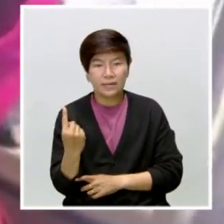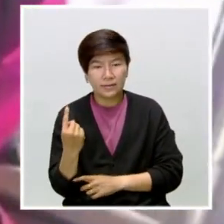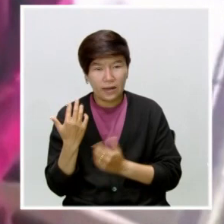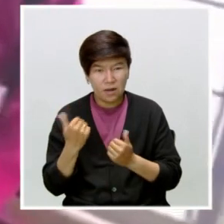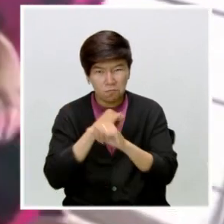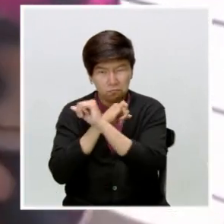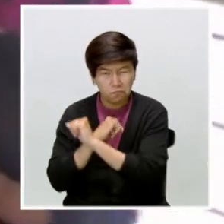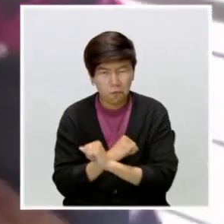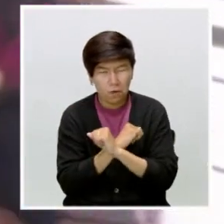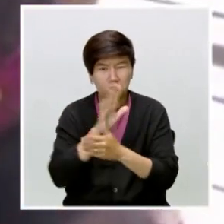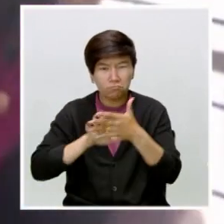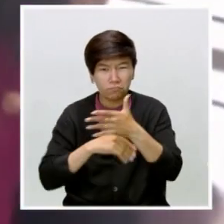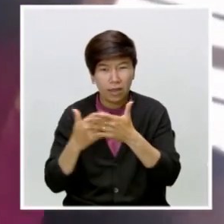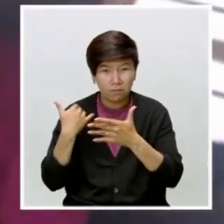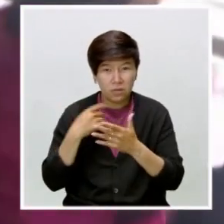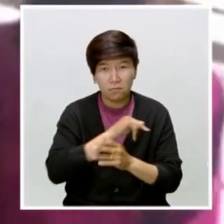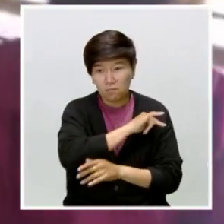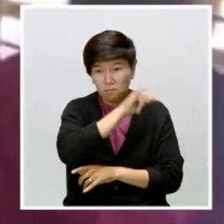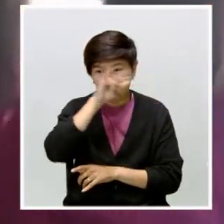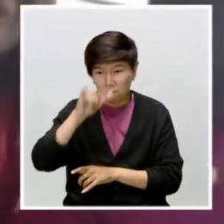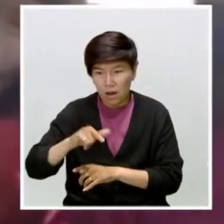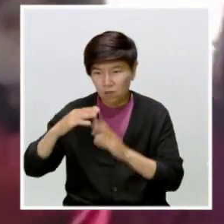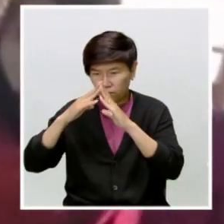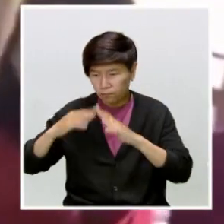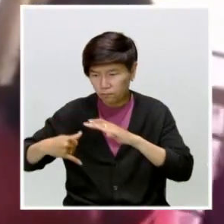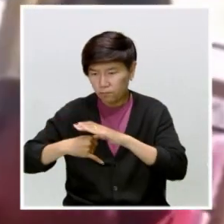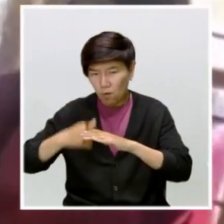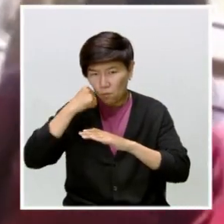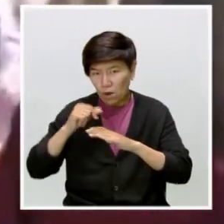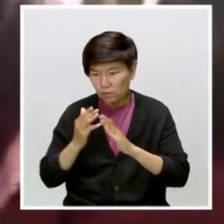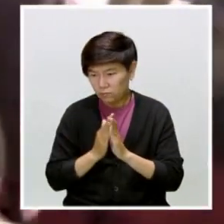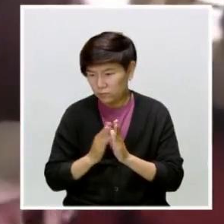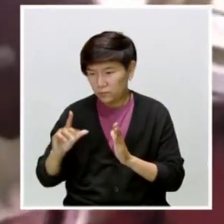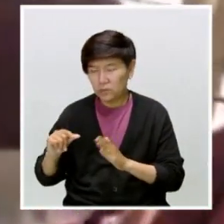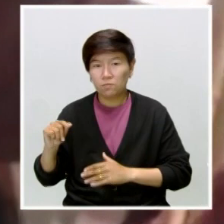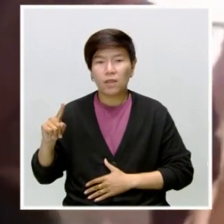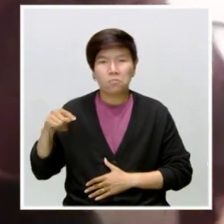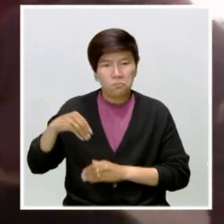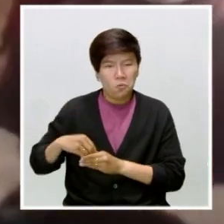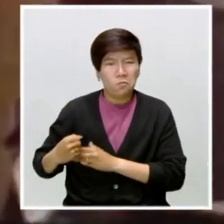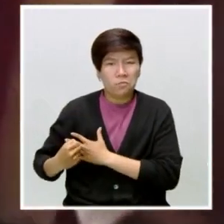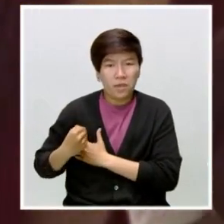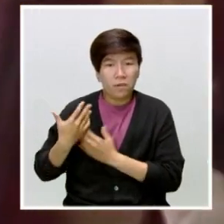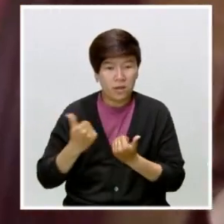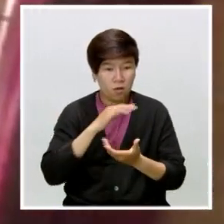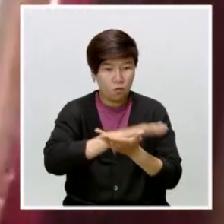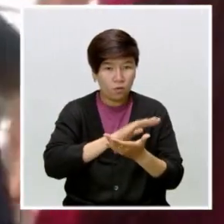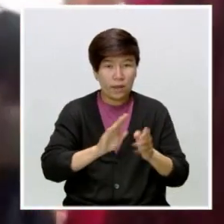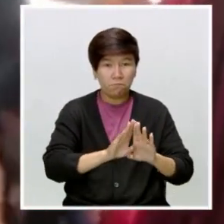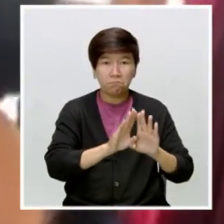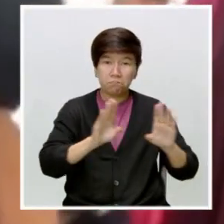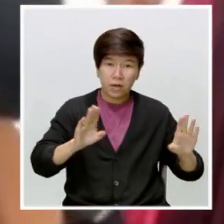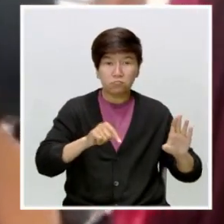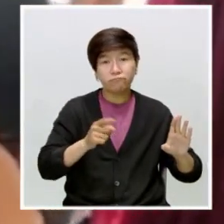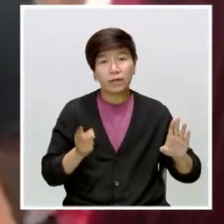การควบคุมเข้มงวดเหมือนกันใครเดินทางเข้าภูฏานต้องกักตัวอย่างน้อย21วันนะคะขณะนี้โรงเรียนก็ยังเปิดทำการเรียนการสอน